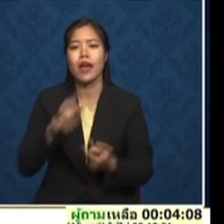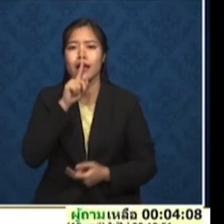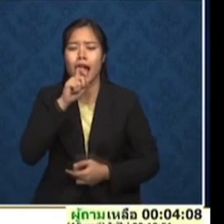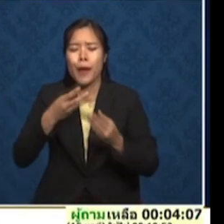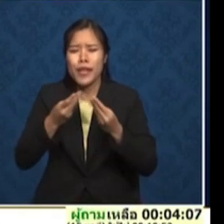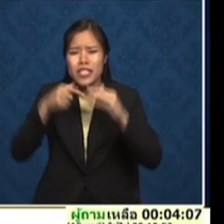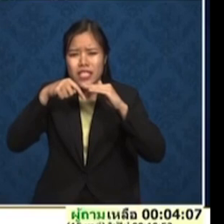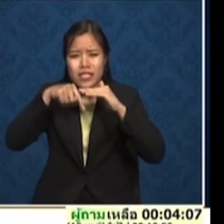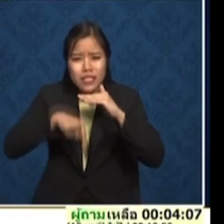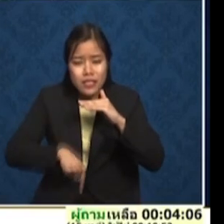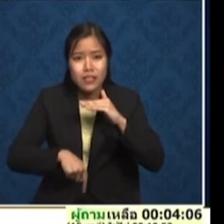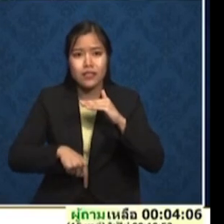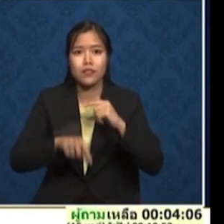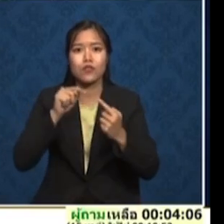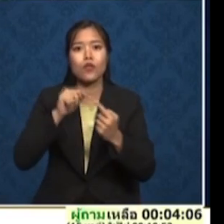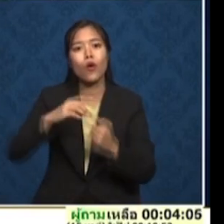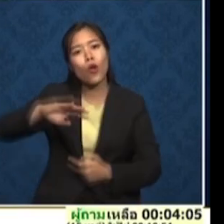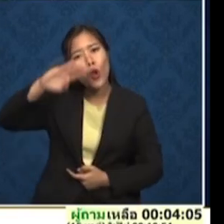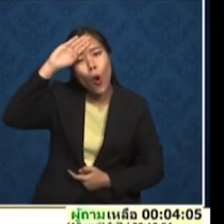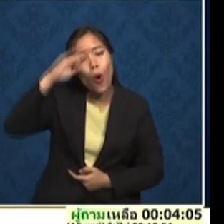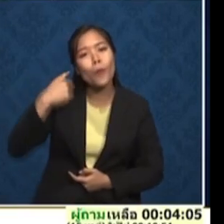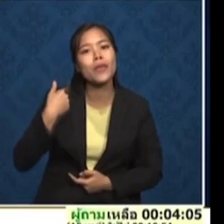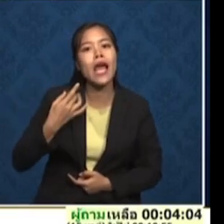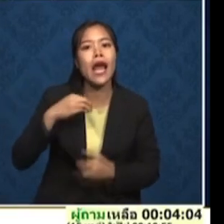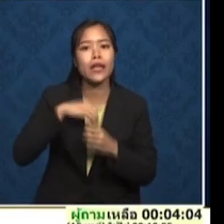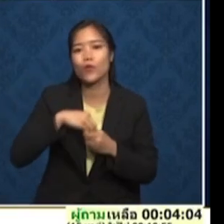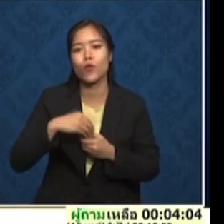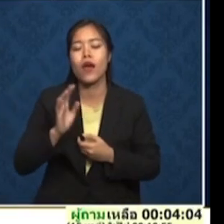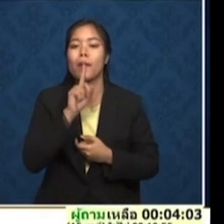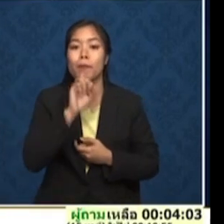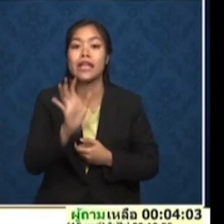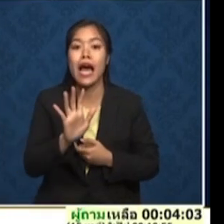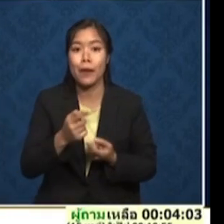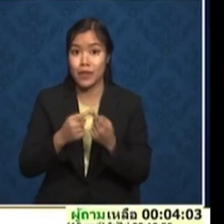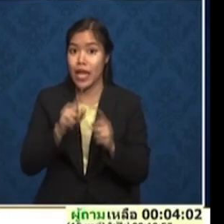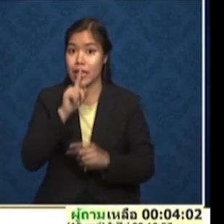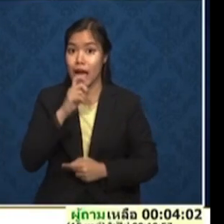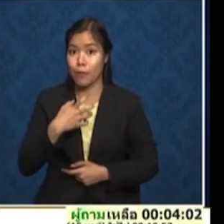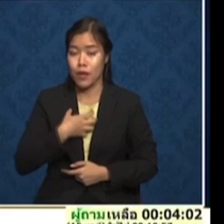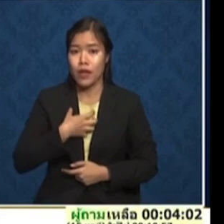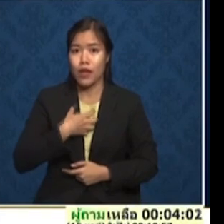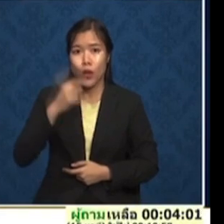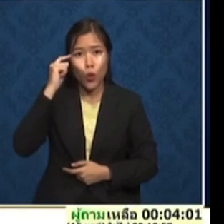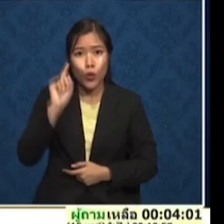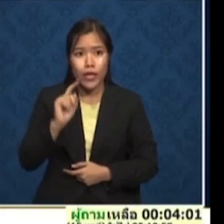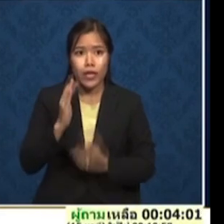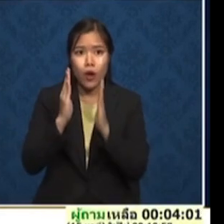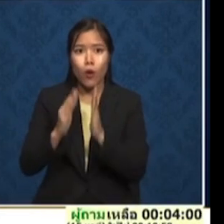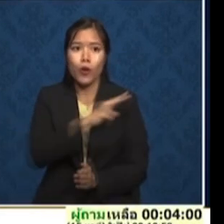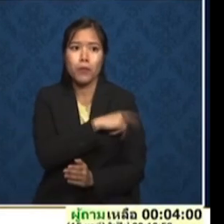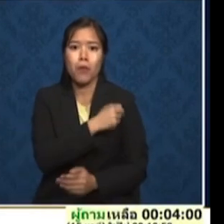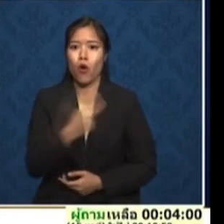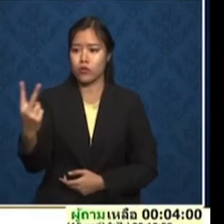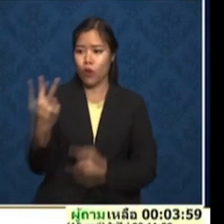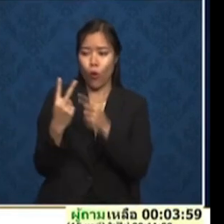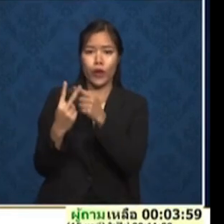ของการมีโรคนั้นมีโรคอะไรบ้างแต่ผมอยากรู้ครับว่าแพทย์ 2ท่านท่านที่ได้รับรองโรคไปนั้นเป็น